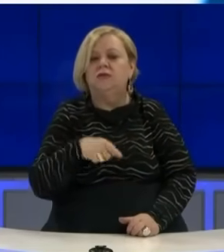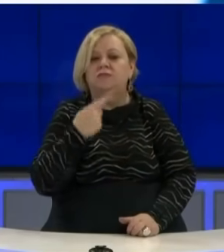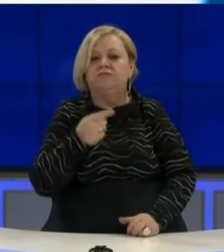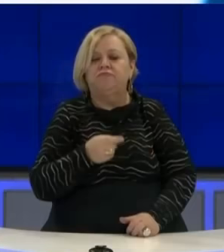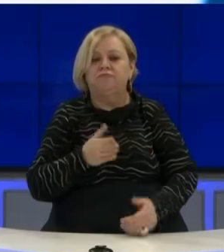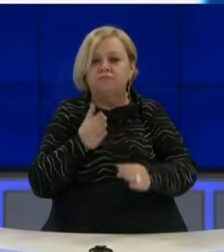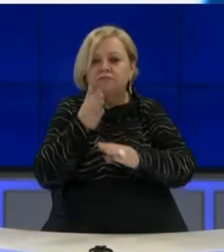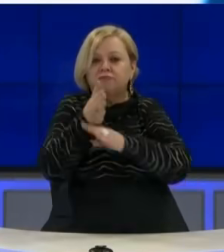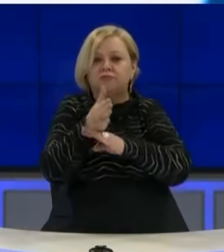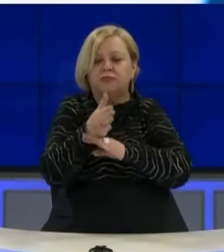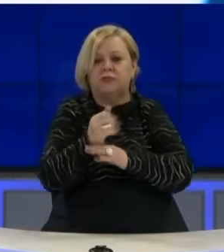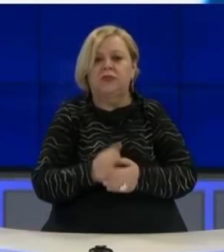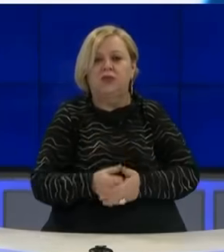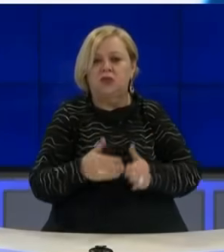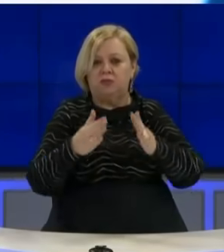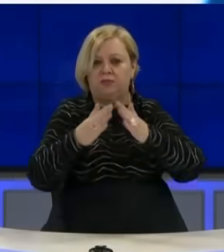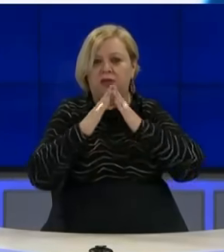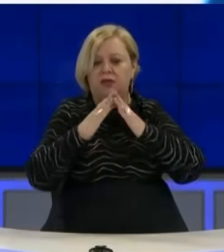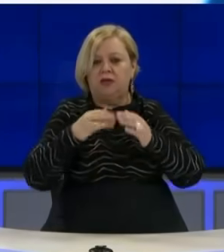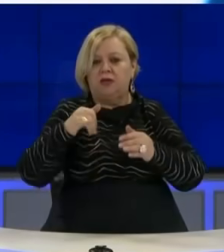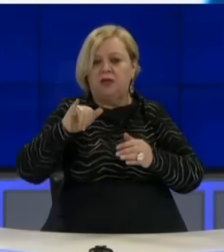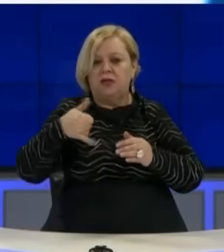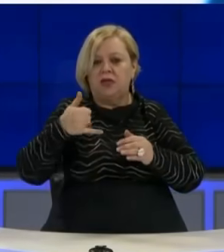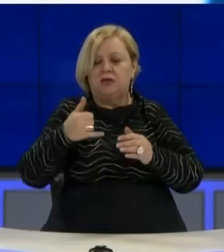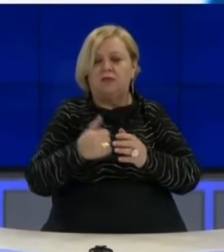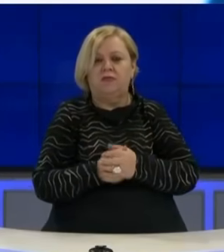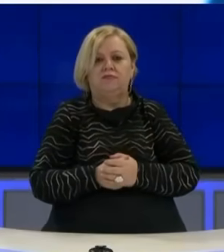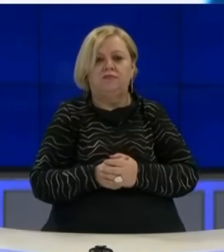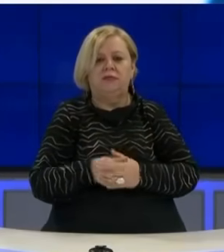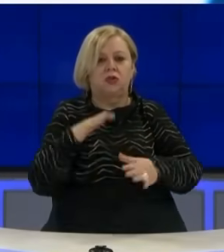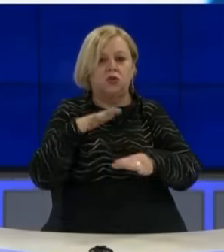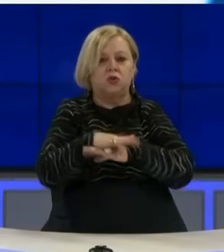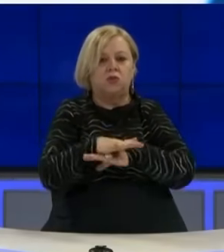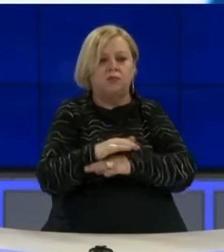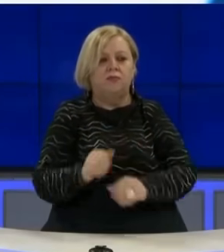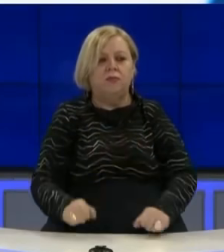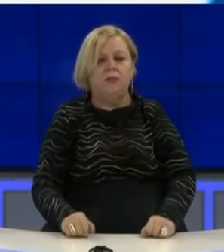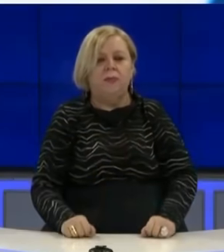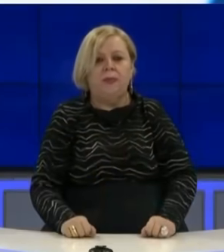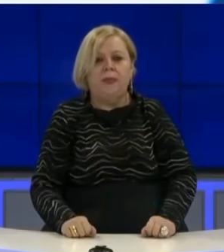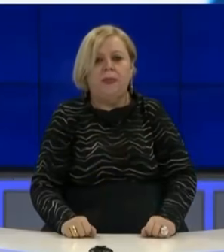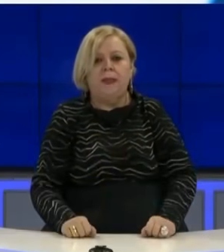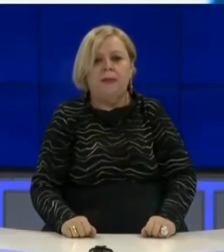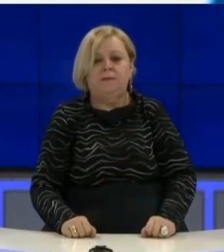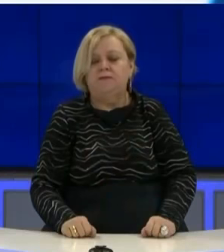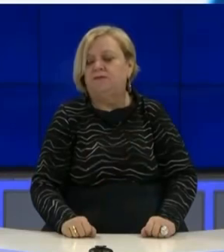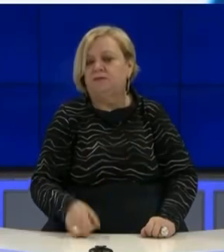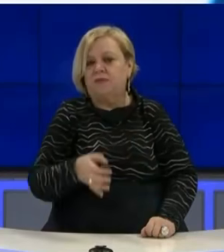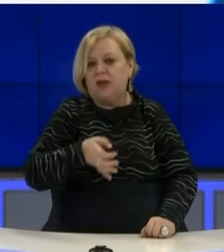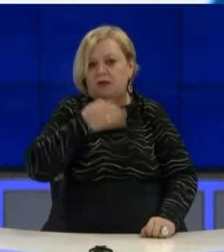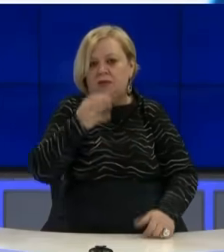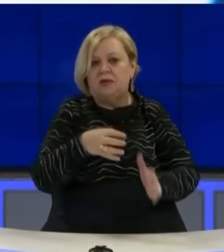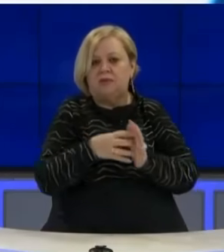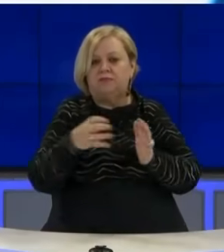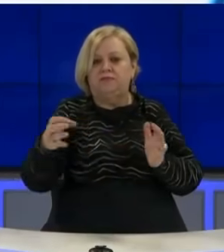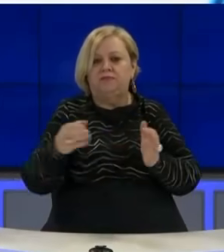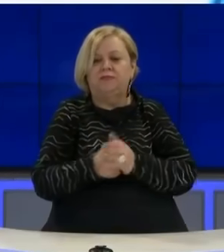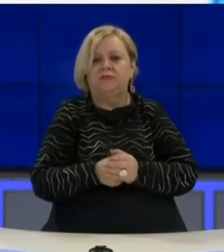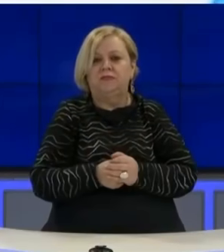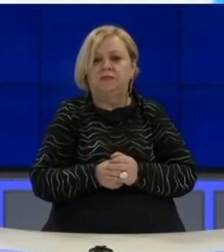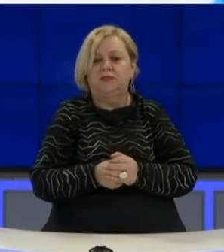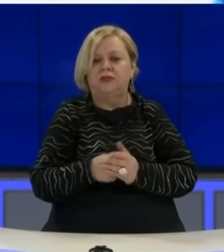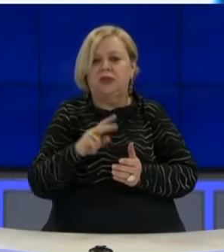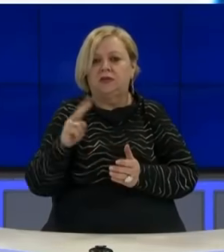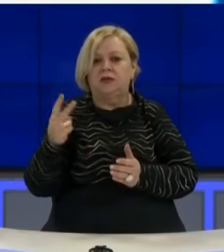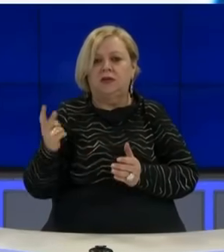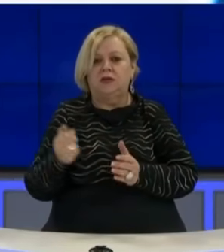drejtuar tek kulla Jasharve për të sulmuar. Vazhdojmë këtë edicion të lajmeve me informacionet të